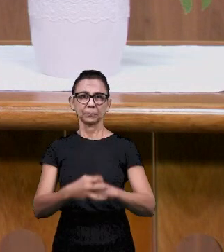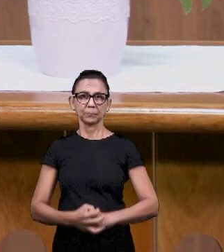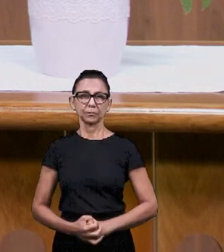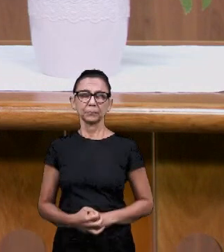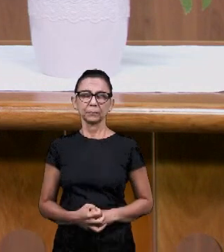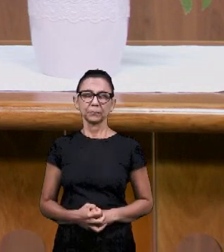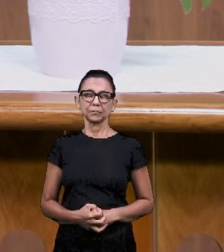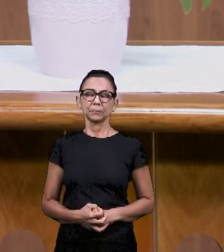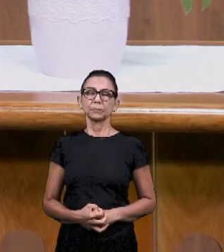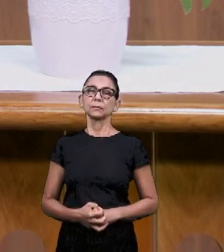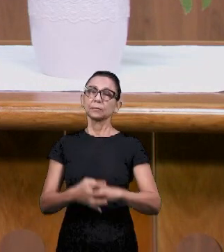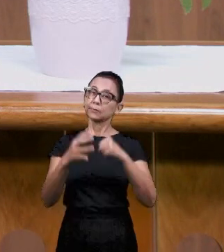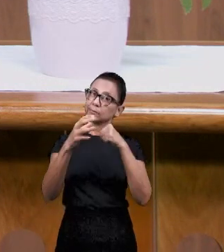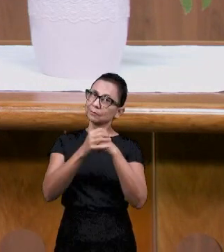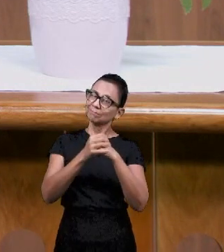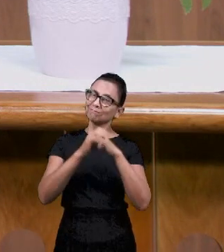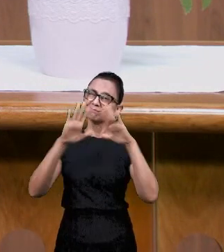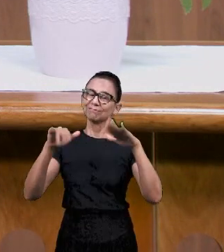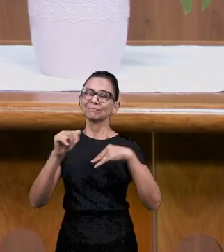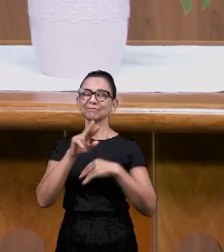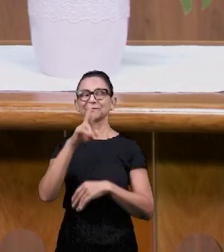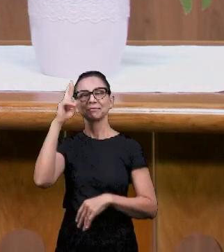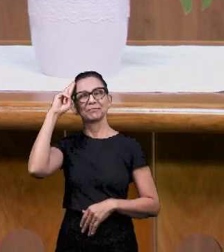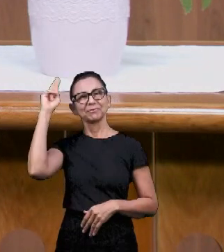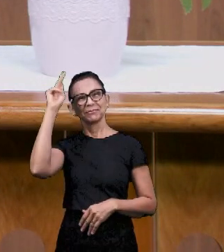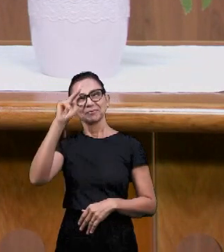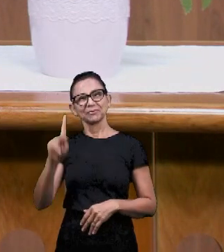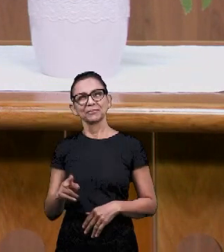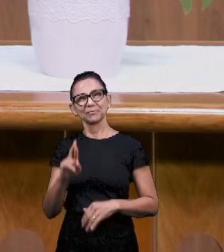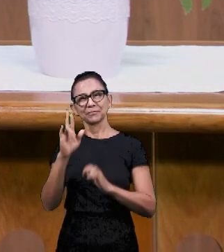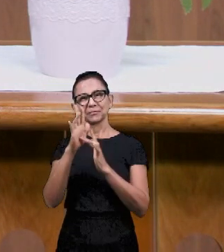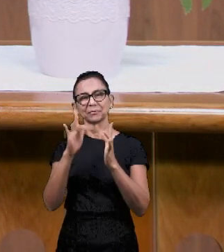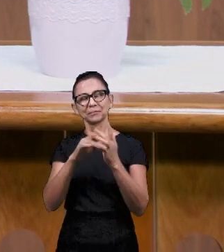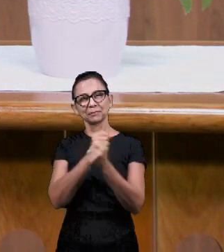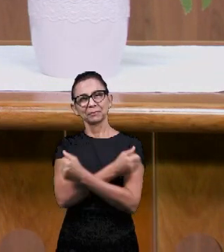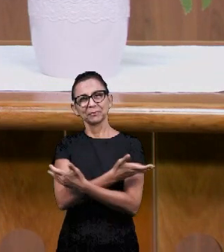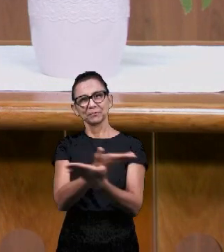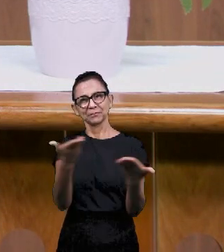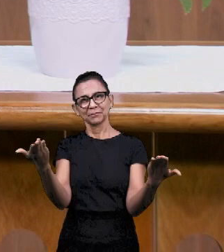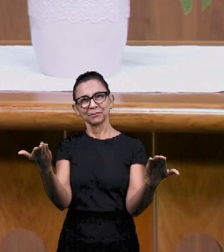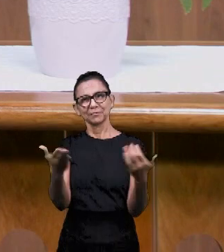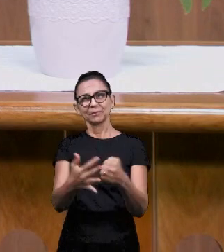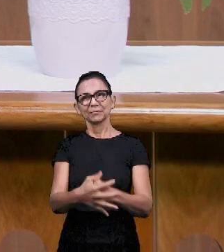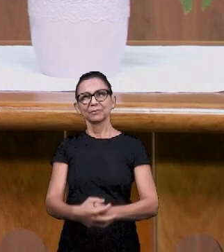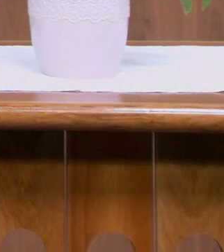Amen. Loué soit le nom du Seigneur, la paix du Seigneur Jésus à tous.